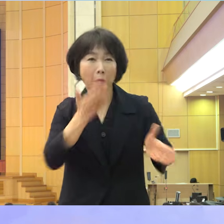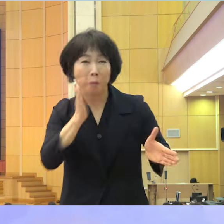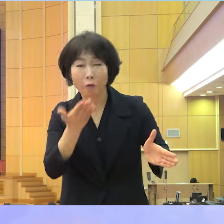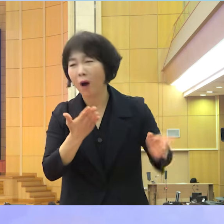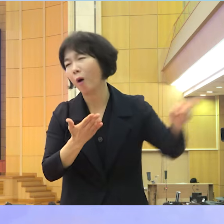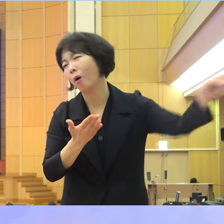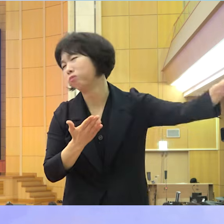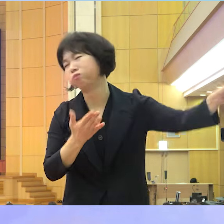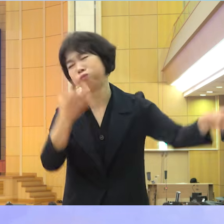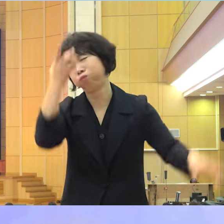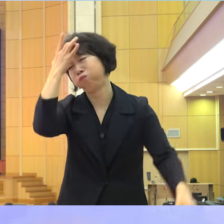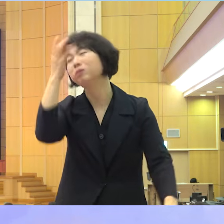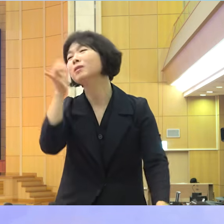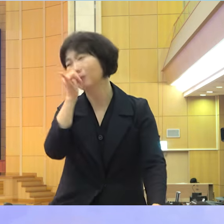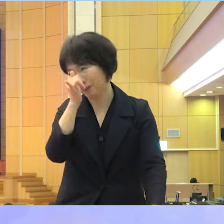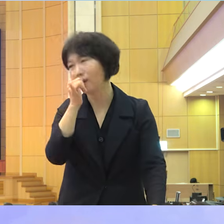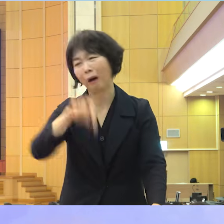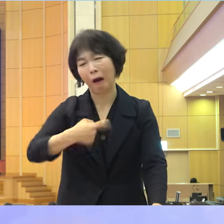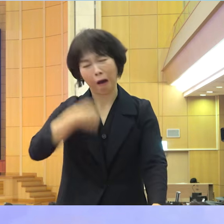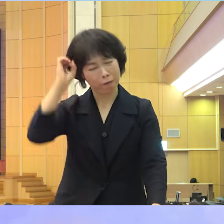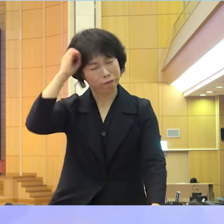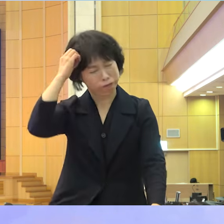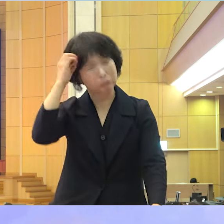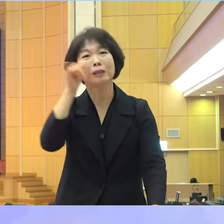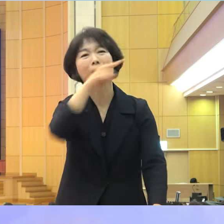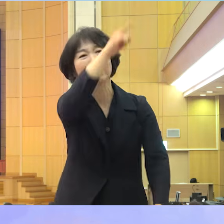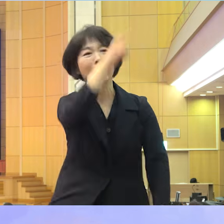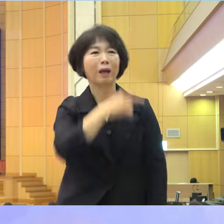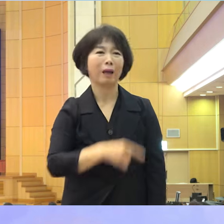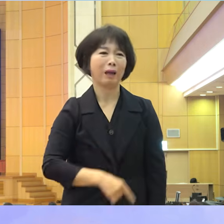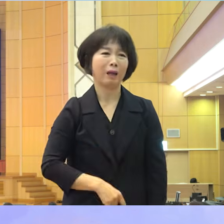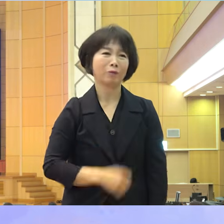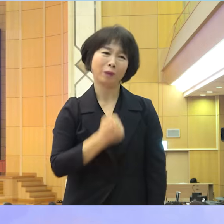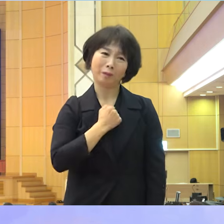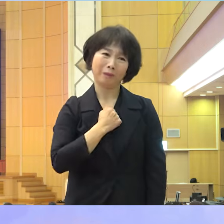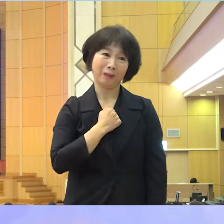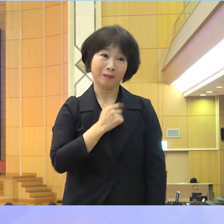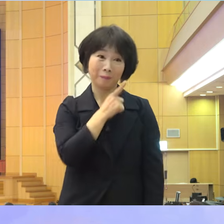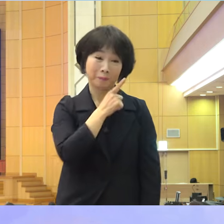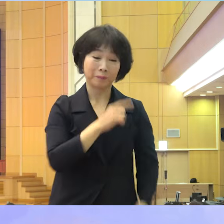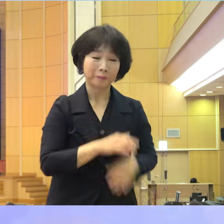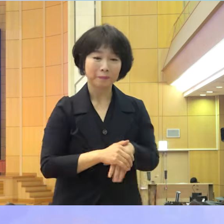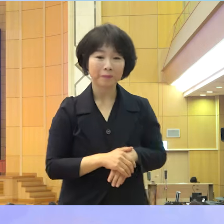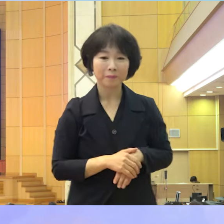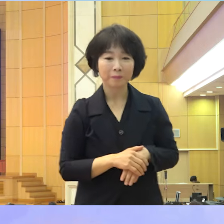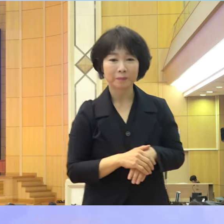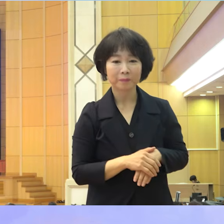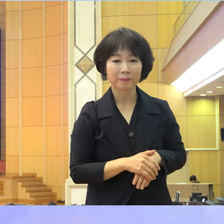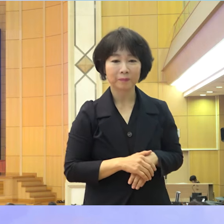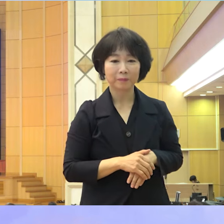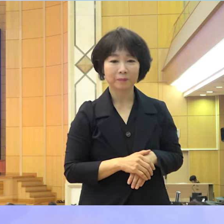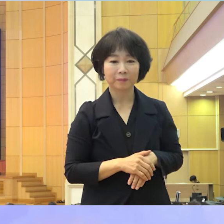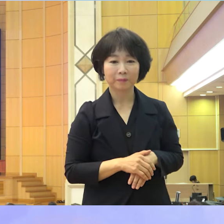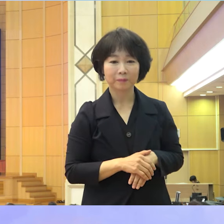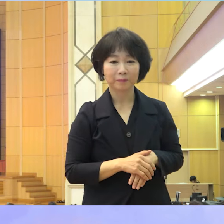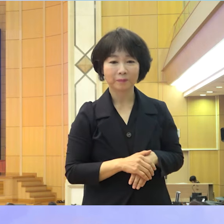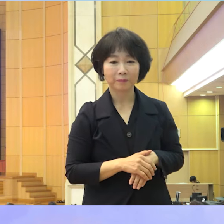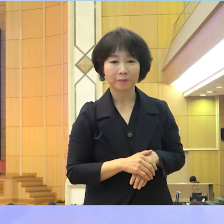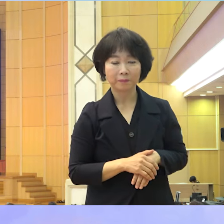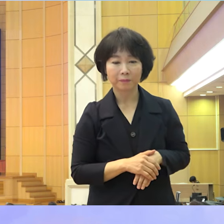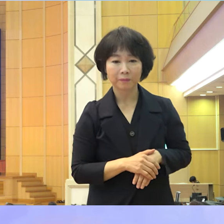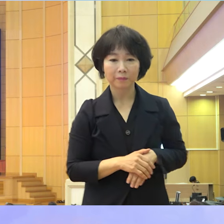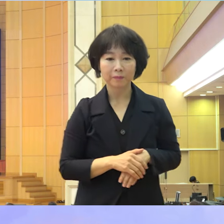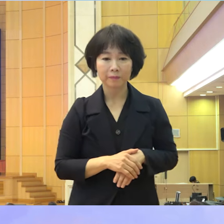논리적으로 원숭이가 사람 됐다 이렇게 논리를 주장하는 사람이 있는데, 그런다면 언젠가 그런